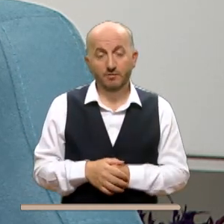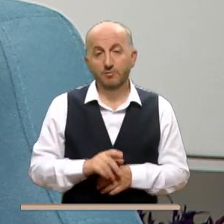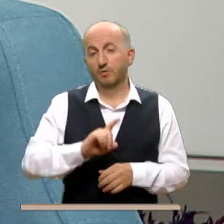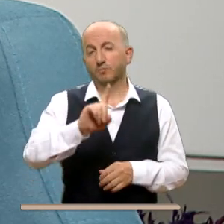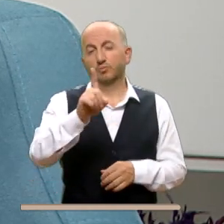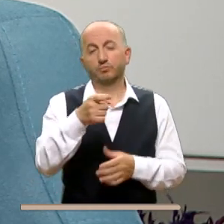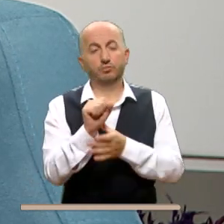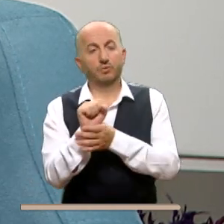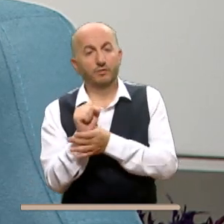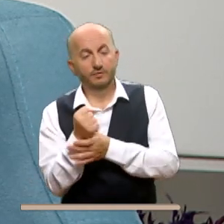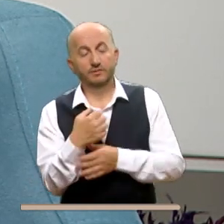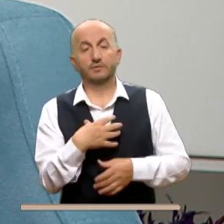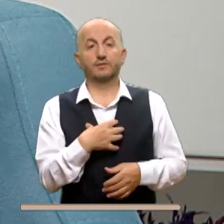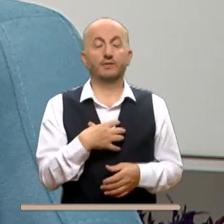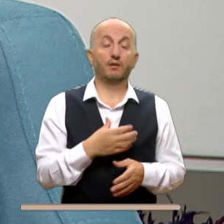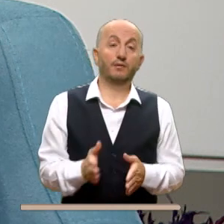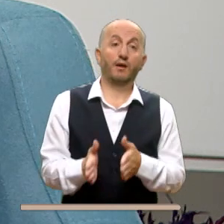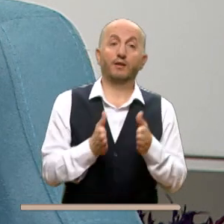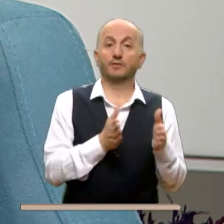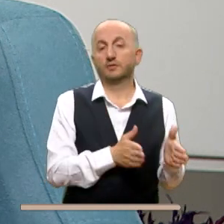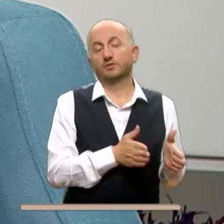keşfettikleri kabiliyetleriyle kendilerini ayrıca